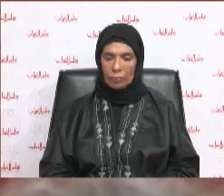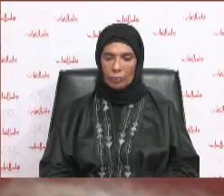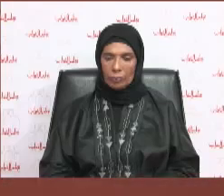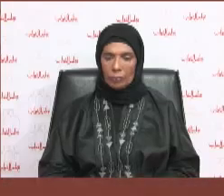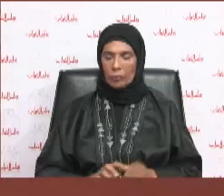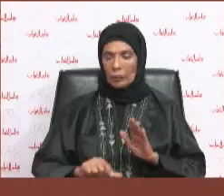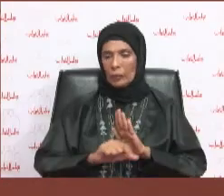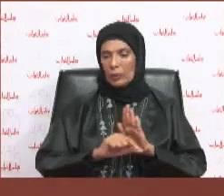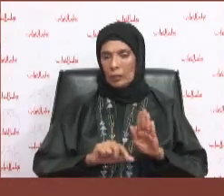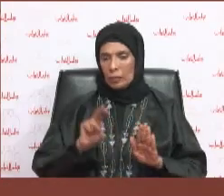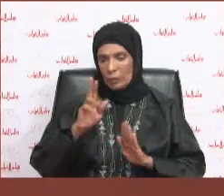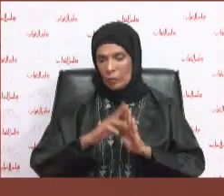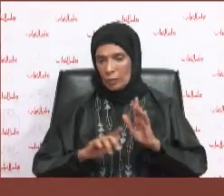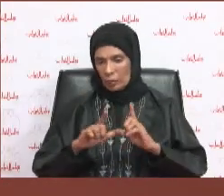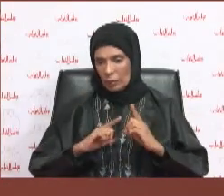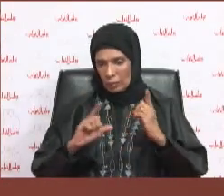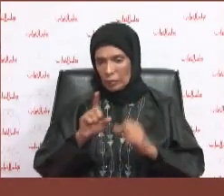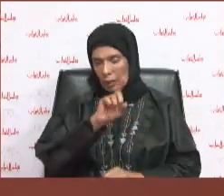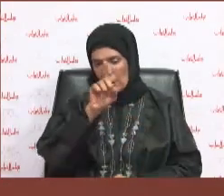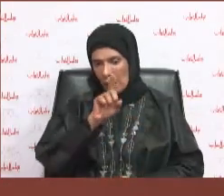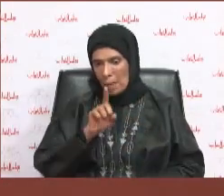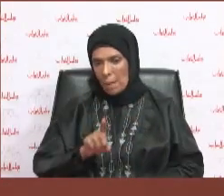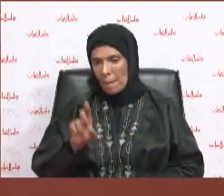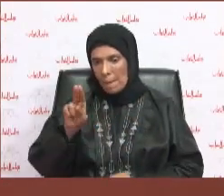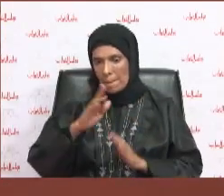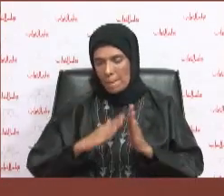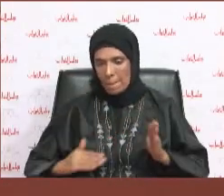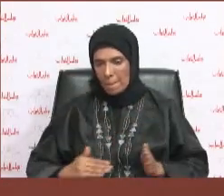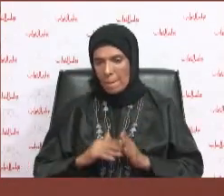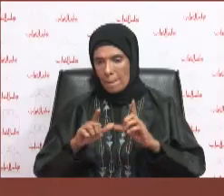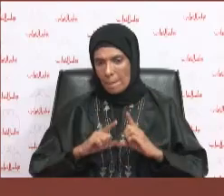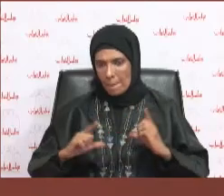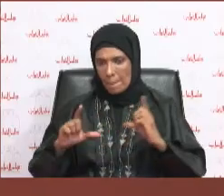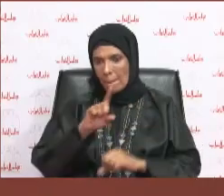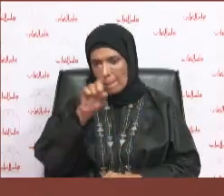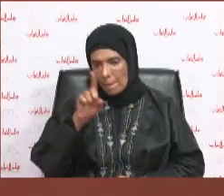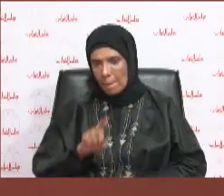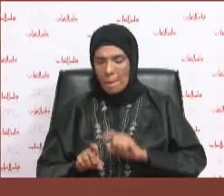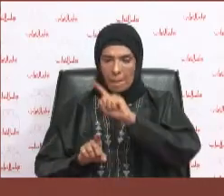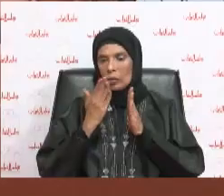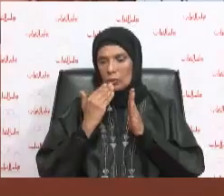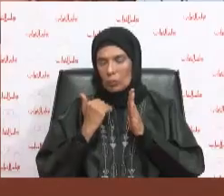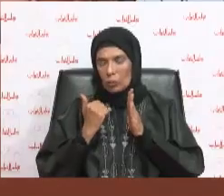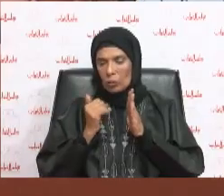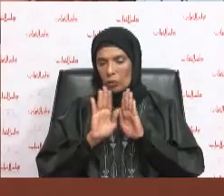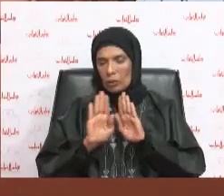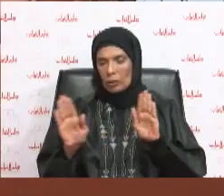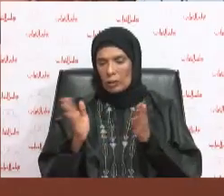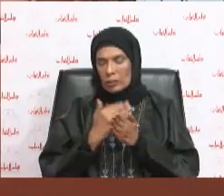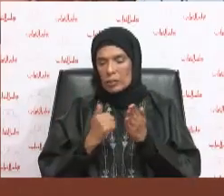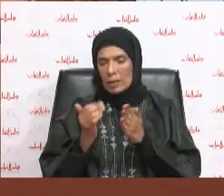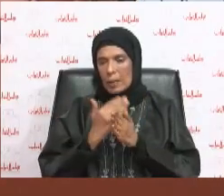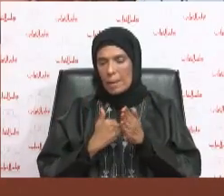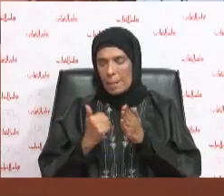البند الرابع، تقارير لجان التحقيق. التقرير النهائي للجنة التحقيق البرلمانية بشأن الأمن الغذائي